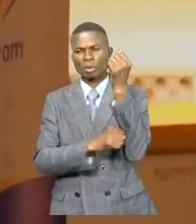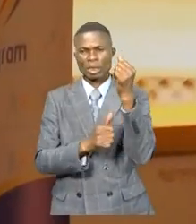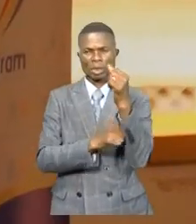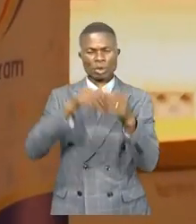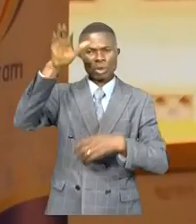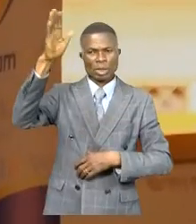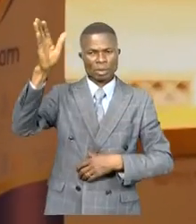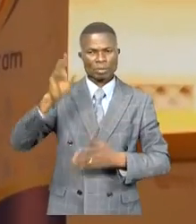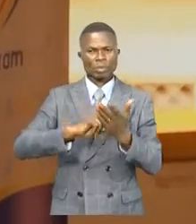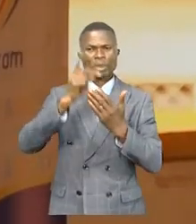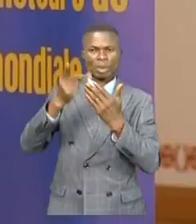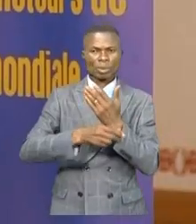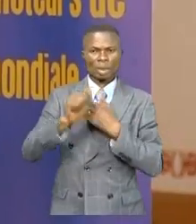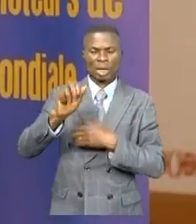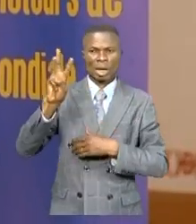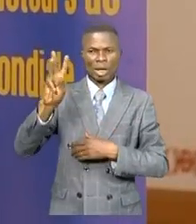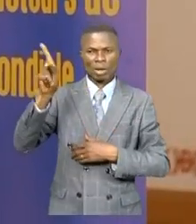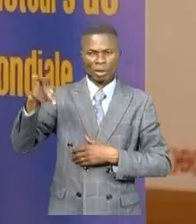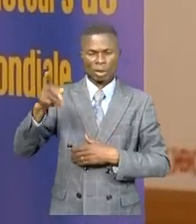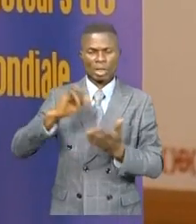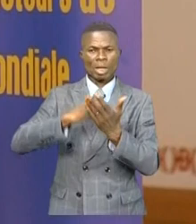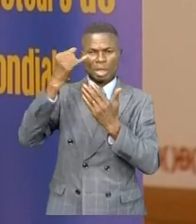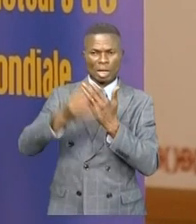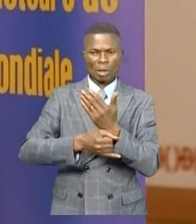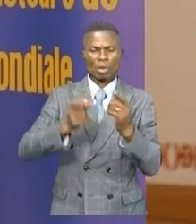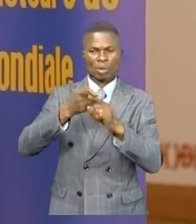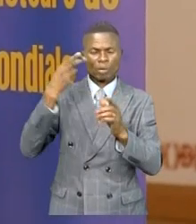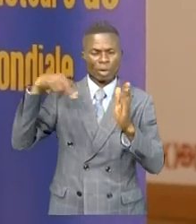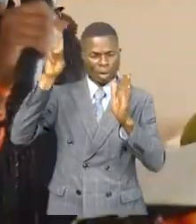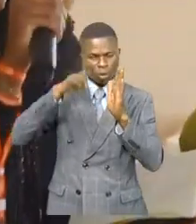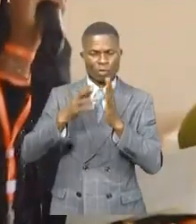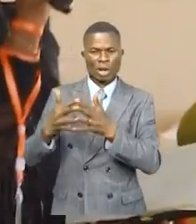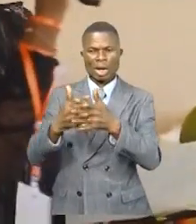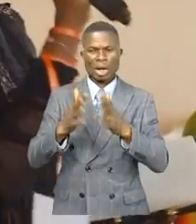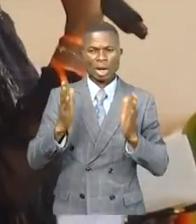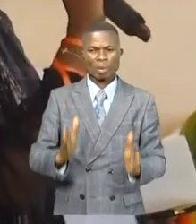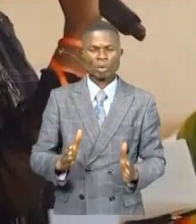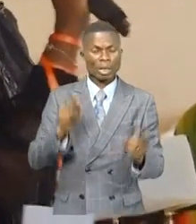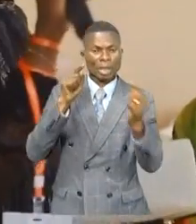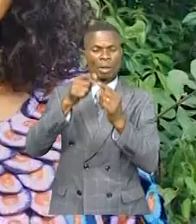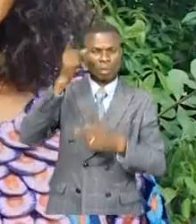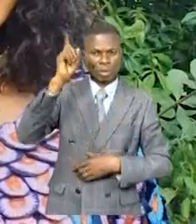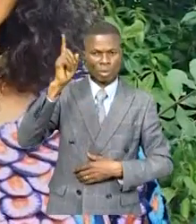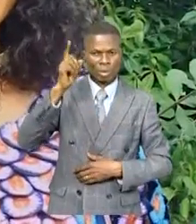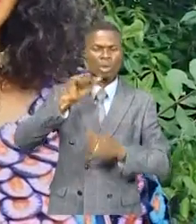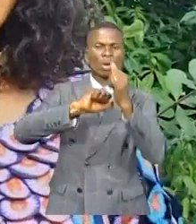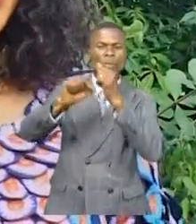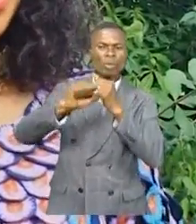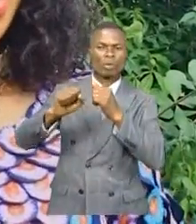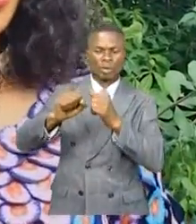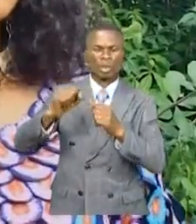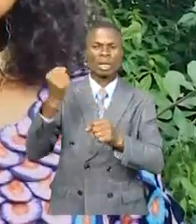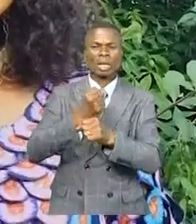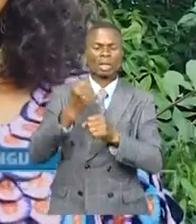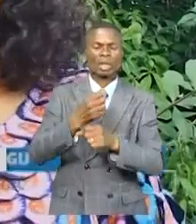un programme initié par le gouvernement américain depuis 2010. Nous avons pour objectif de promouvoir l'entrepreneuriat